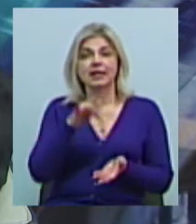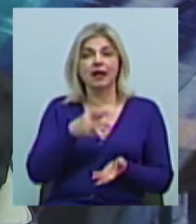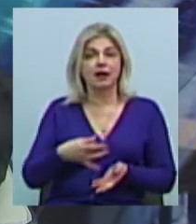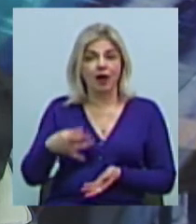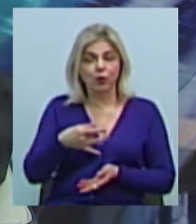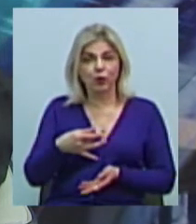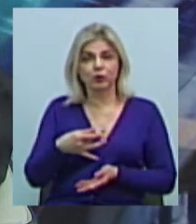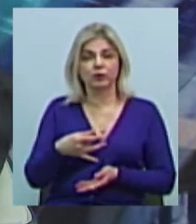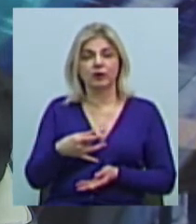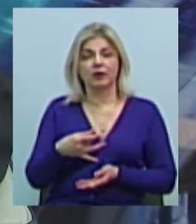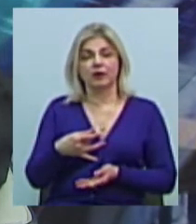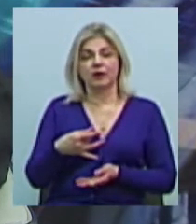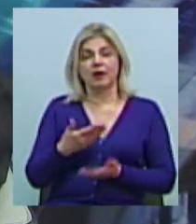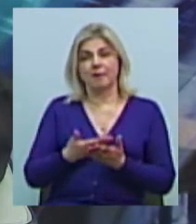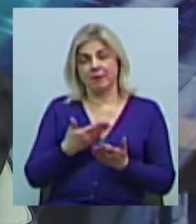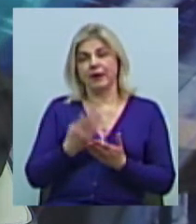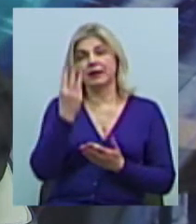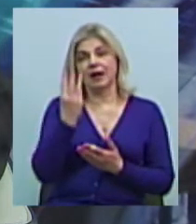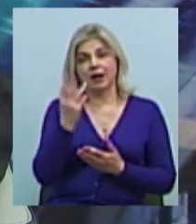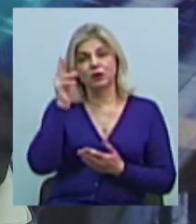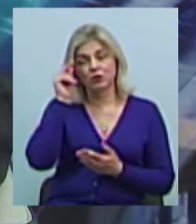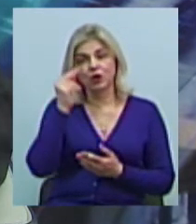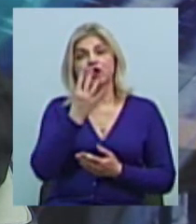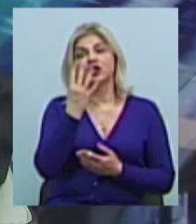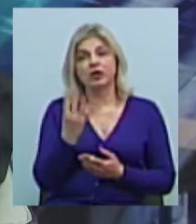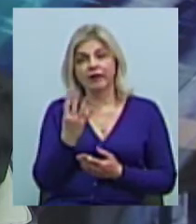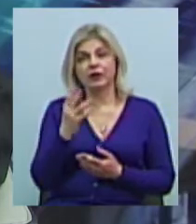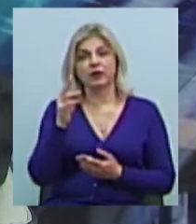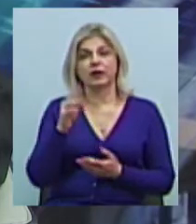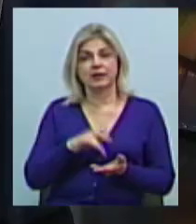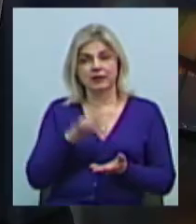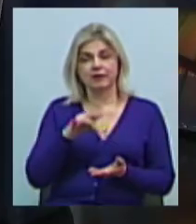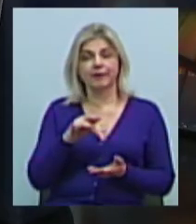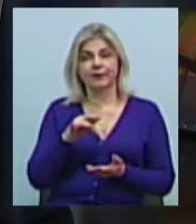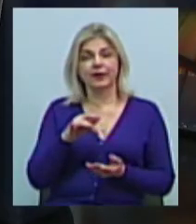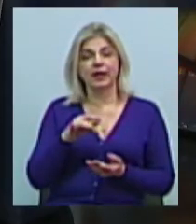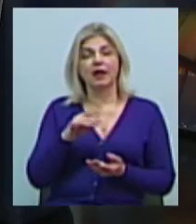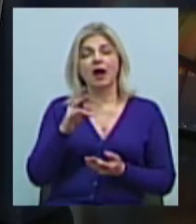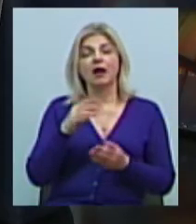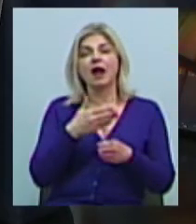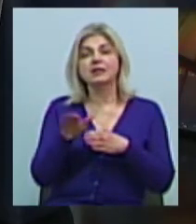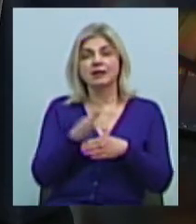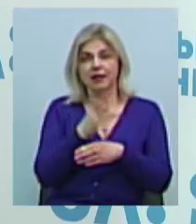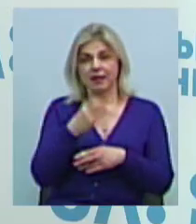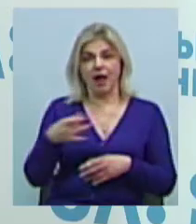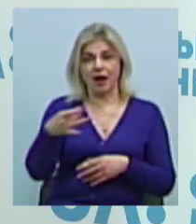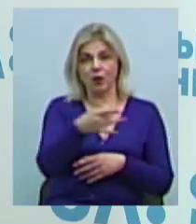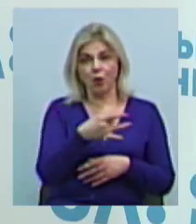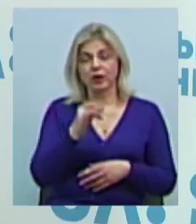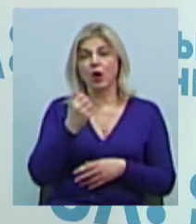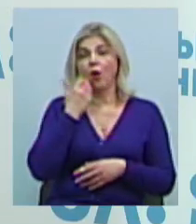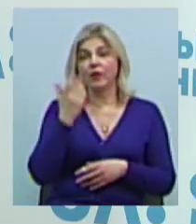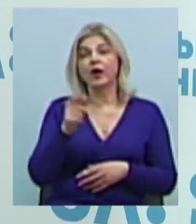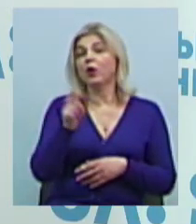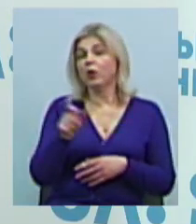району, ну, умовно, 3 числа, 4 числа. Тобто ви розділили на райони, так? Ми розділили на райони. І коли